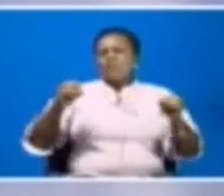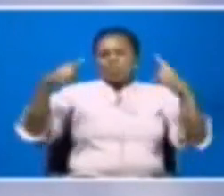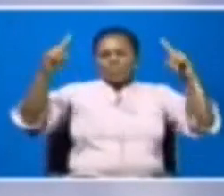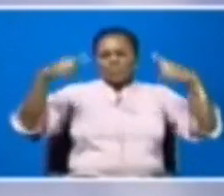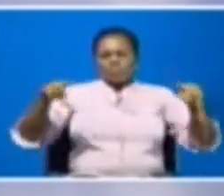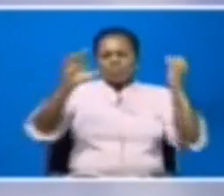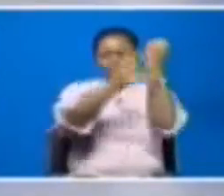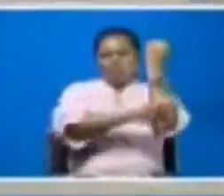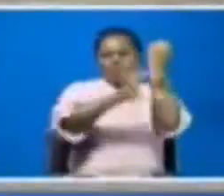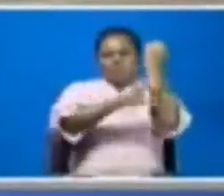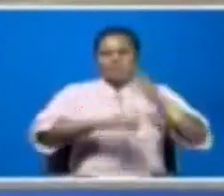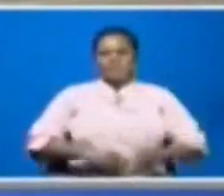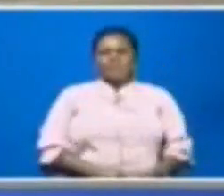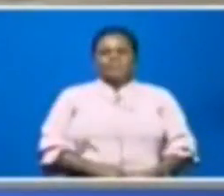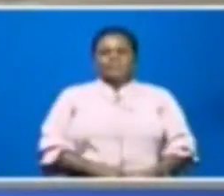hii.